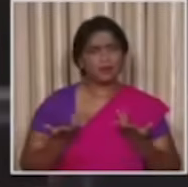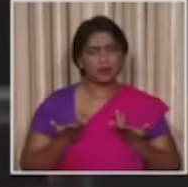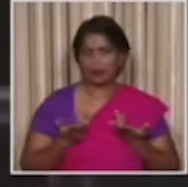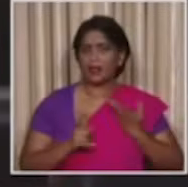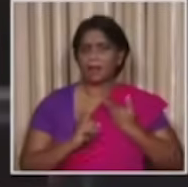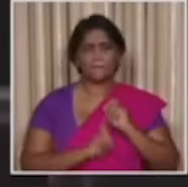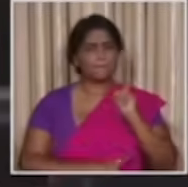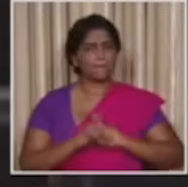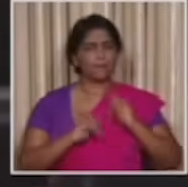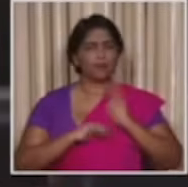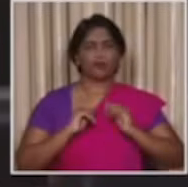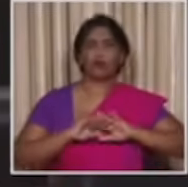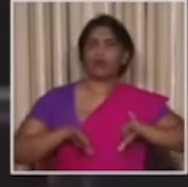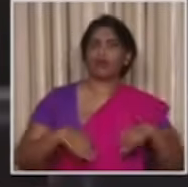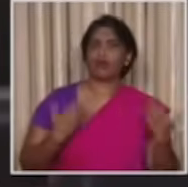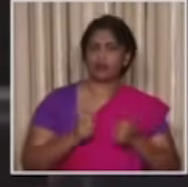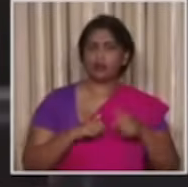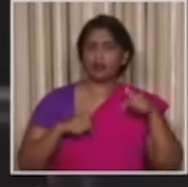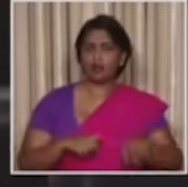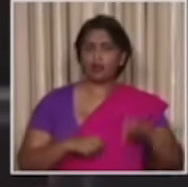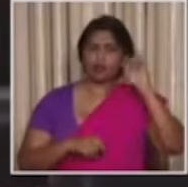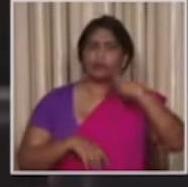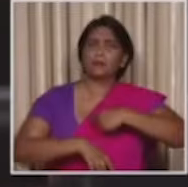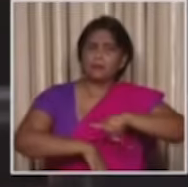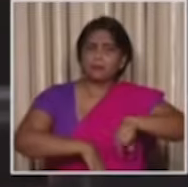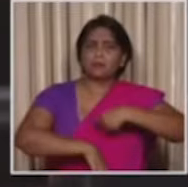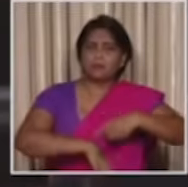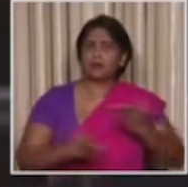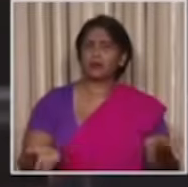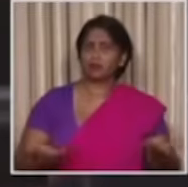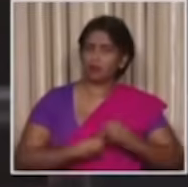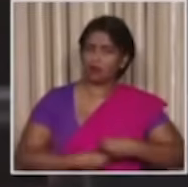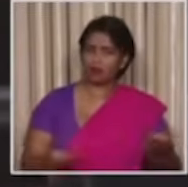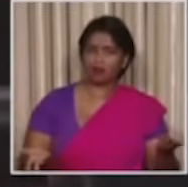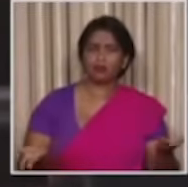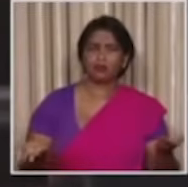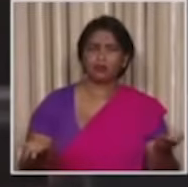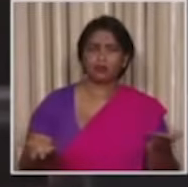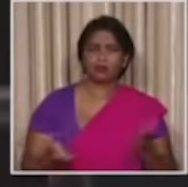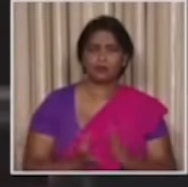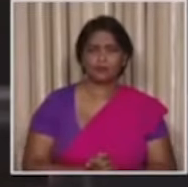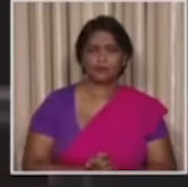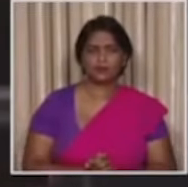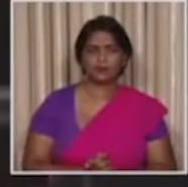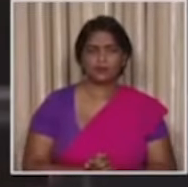මේ පාර්ලිමේන්තු සම්ප්‍රදායෙන් බැහැරව තමයි යන්නේ. දැන් අද උදේ පැය ගාණක් මේක නාස්ති කරා.